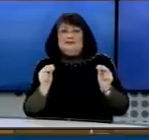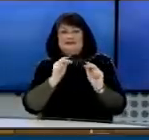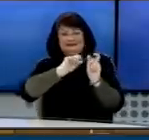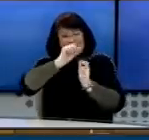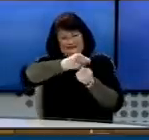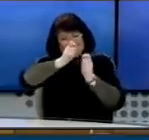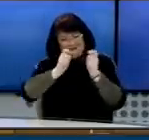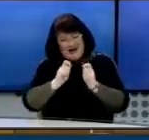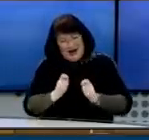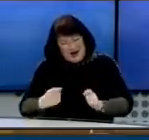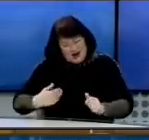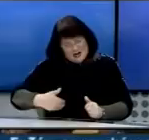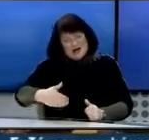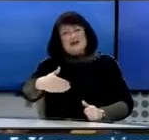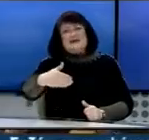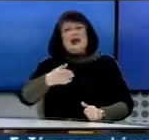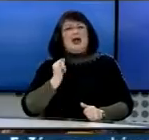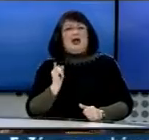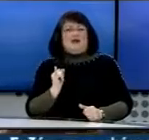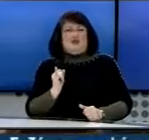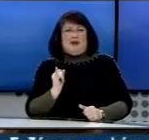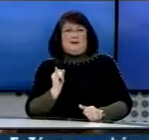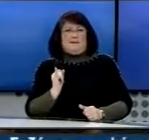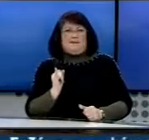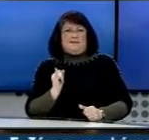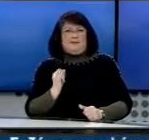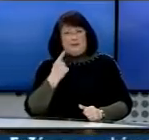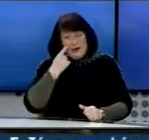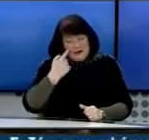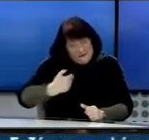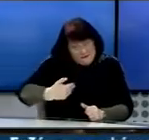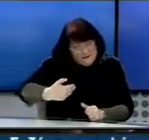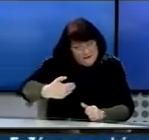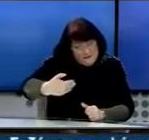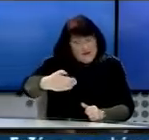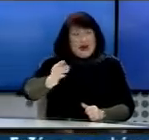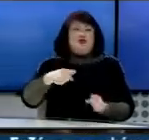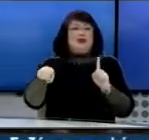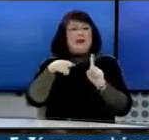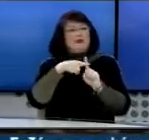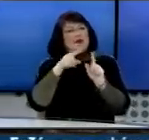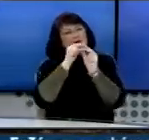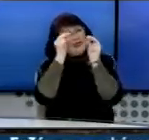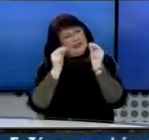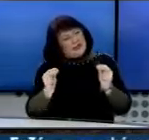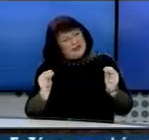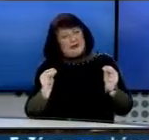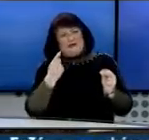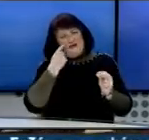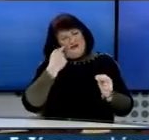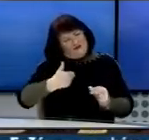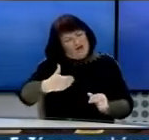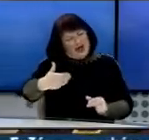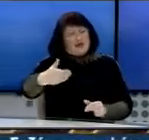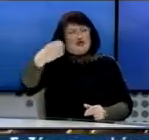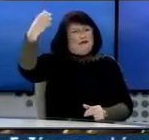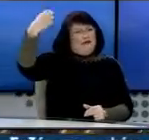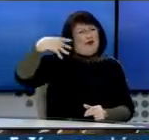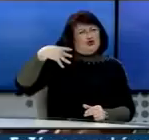που προώθησε αυτό το διάστημα. Φωτεινές ακτίνες τους πάντως προβάλλουν ήδη μαζί με